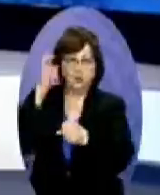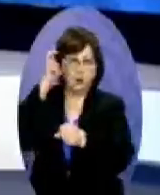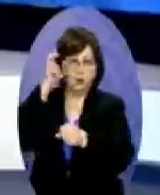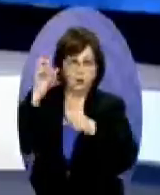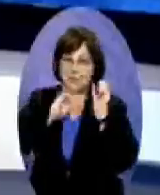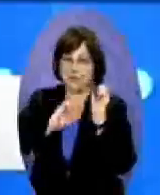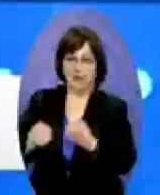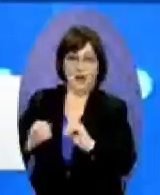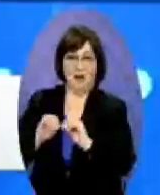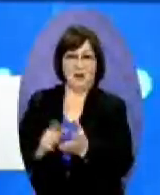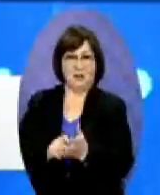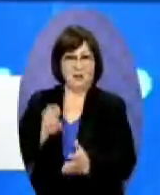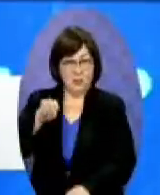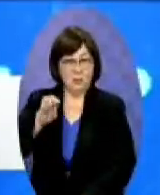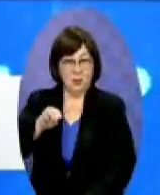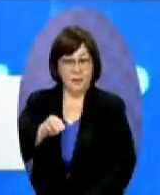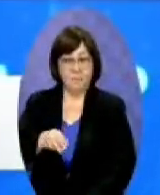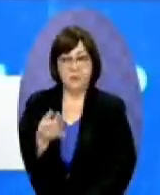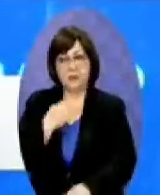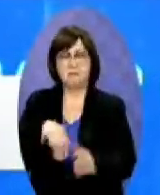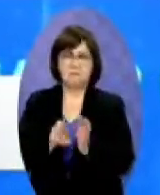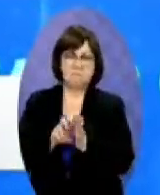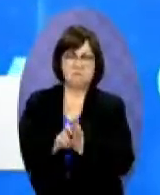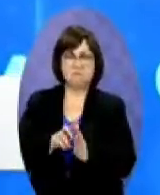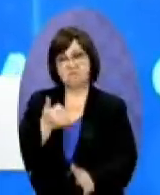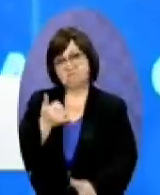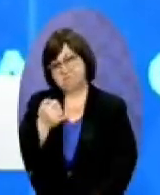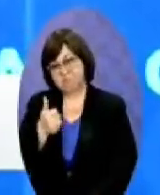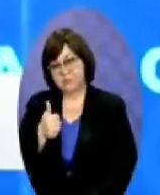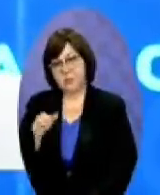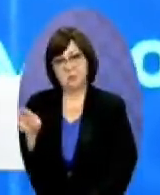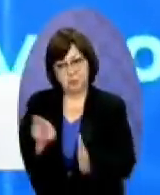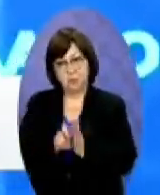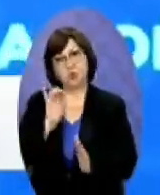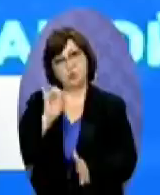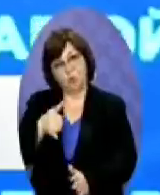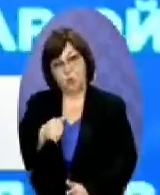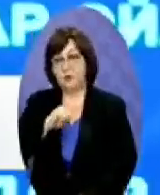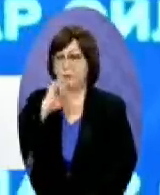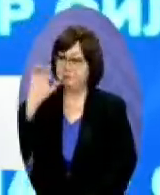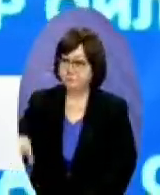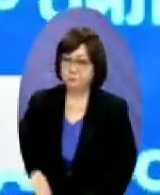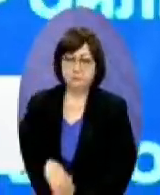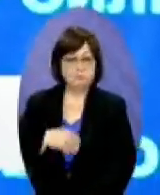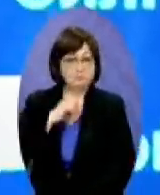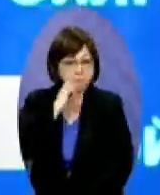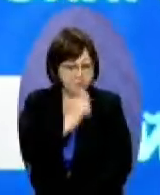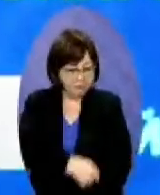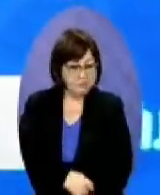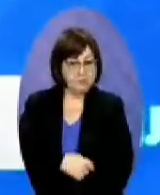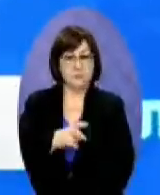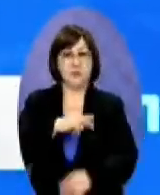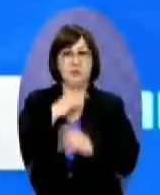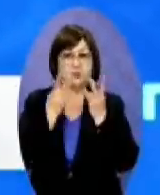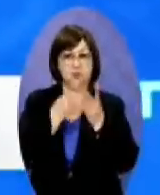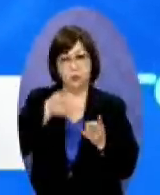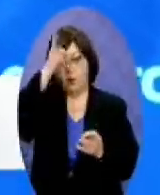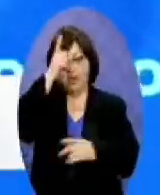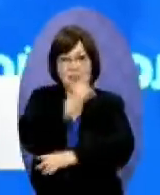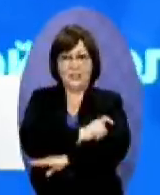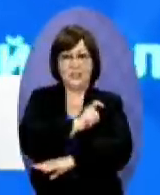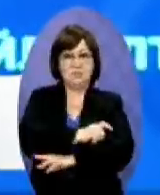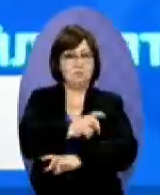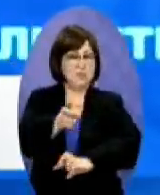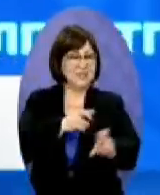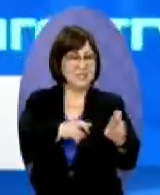үздэг тийм ээ. Тэгэхээр энэ талаар боломж болцсон хэр байдаг юм болов? За ер нь бол нийгмийн ухааны хичээл дотор бизнес судлал гэж ийм хичээл байдаг юм